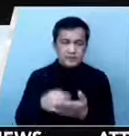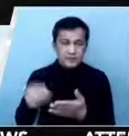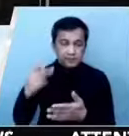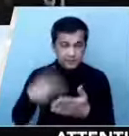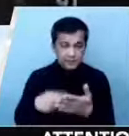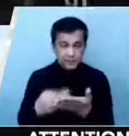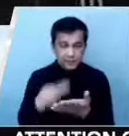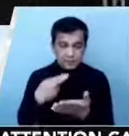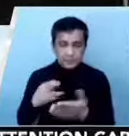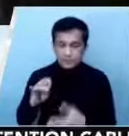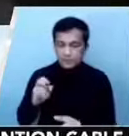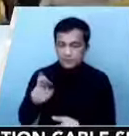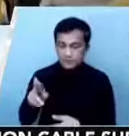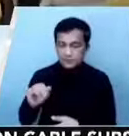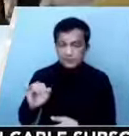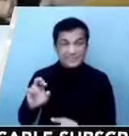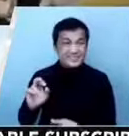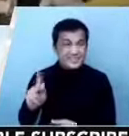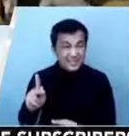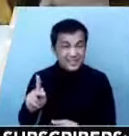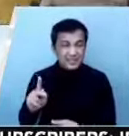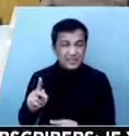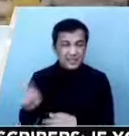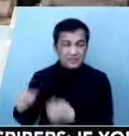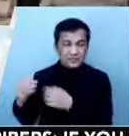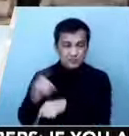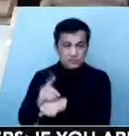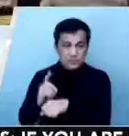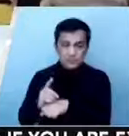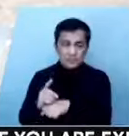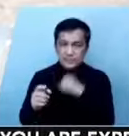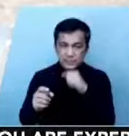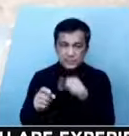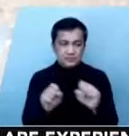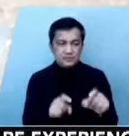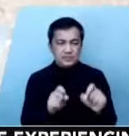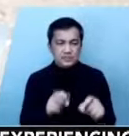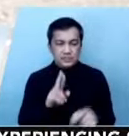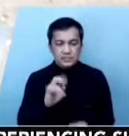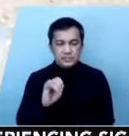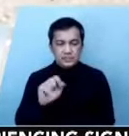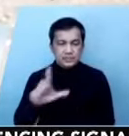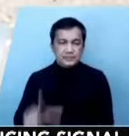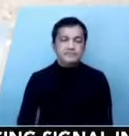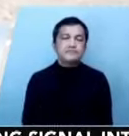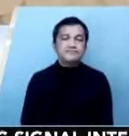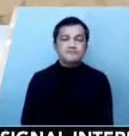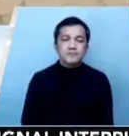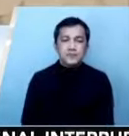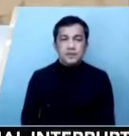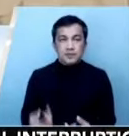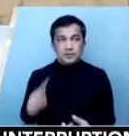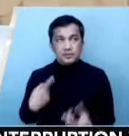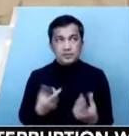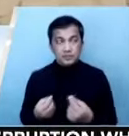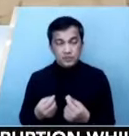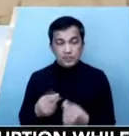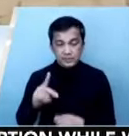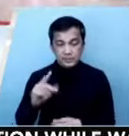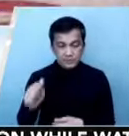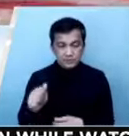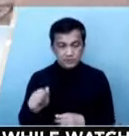buffer stocking lang ang mandato nito at hindi para ibenta sa retail. May mga ginagawa rin daw hakbang ang DA para